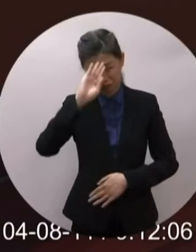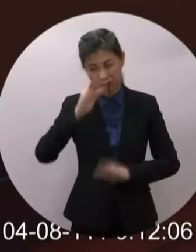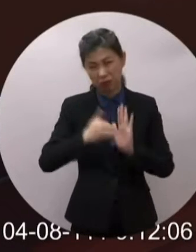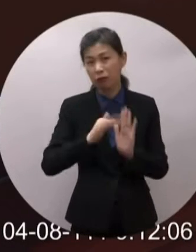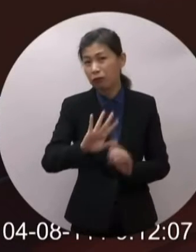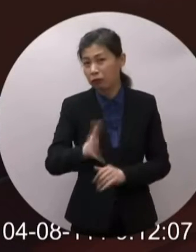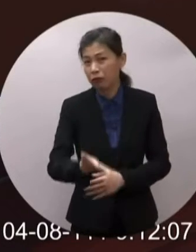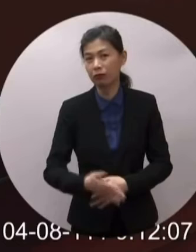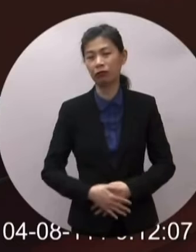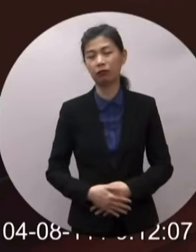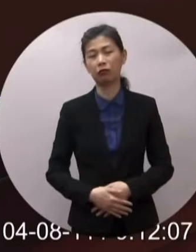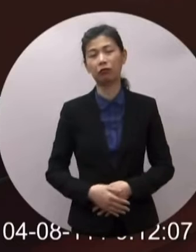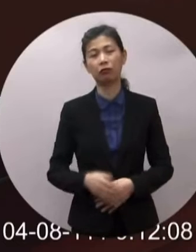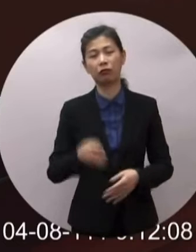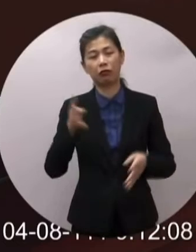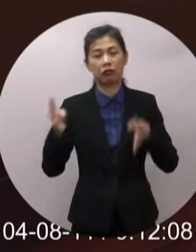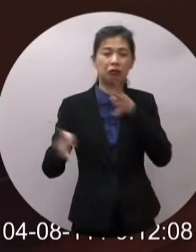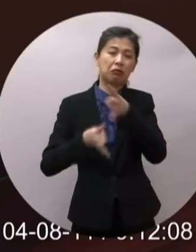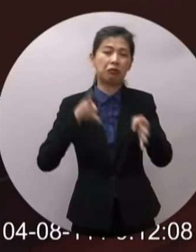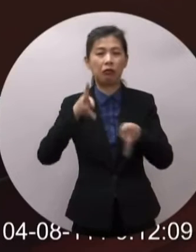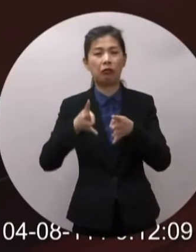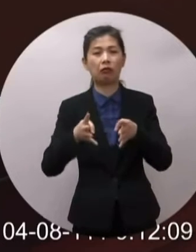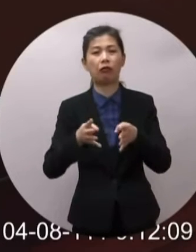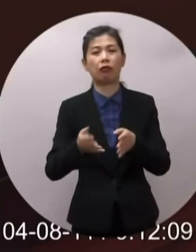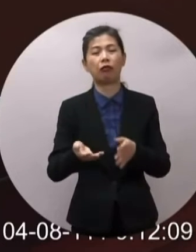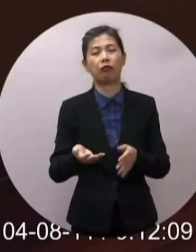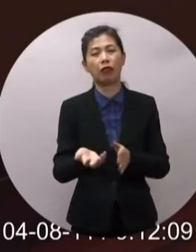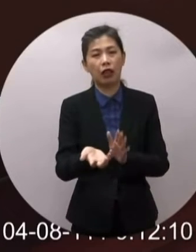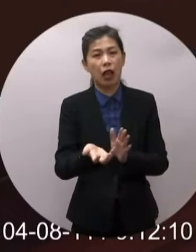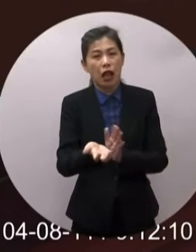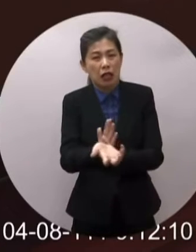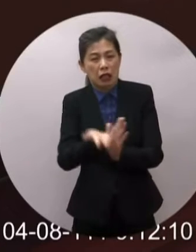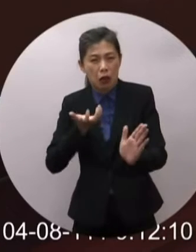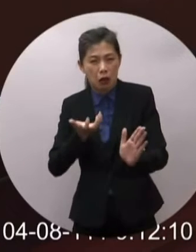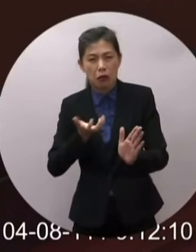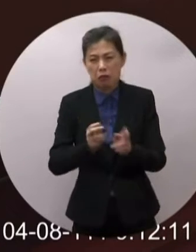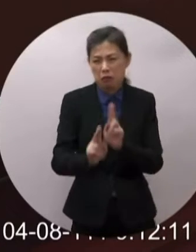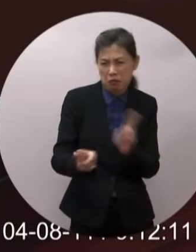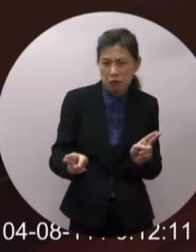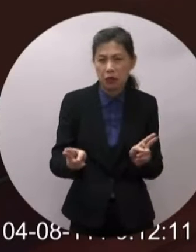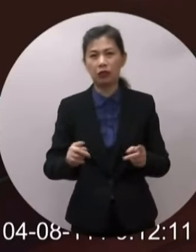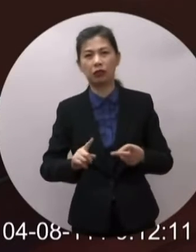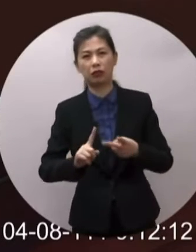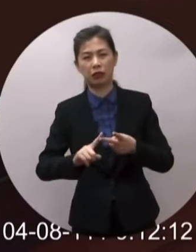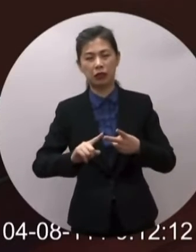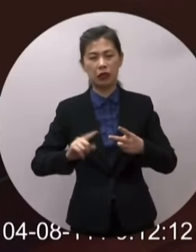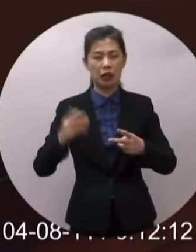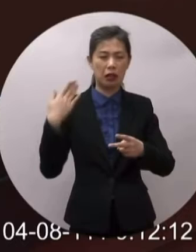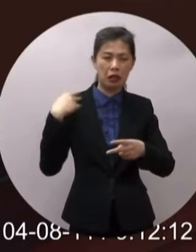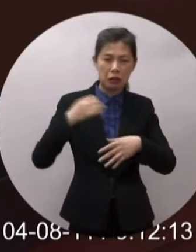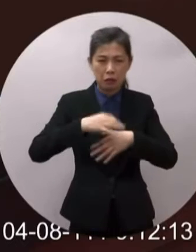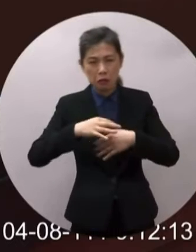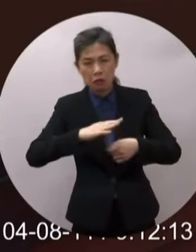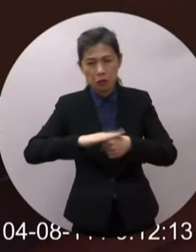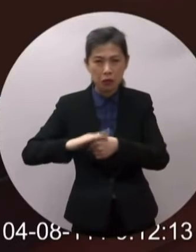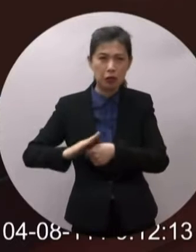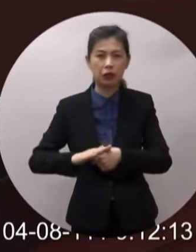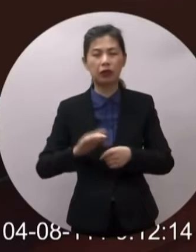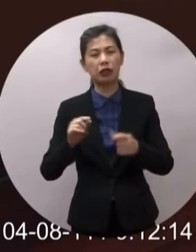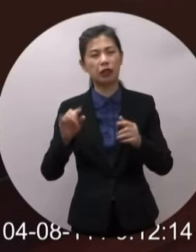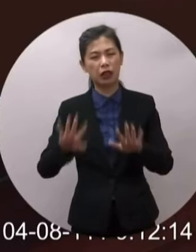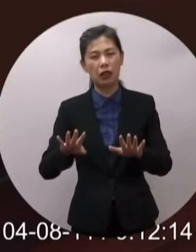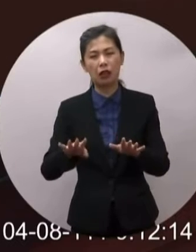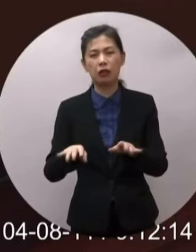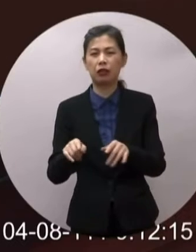丽的名词，超前部署、滚动式的调整、校正回归，到最近的类普筛、非清